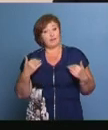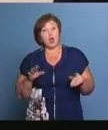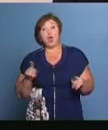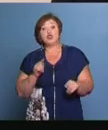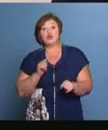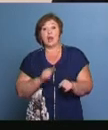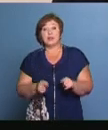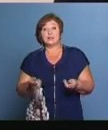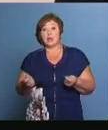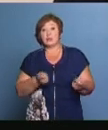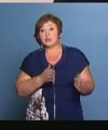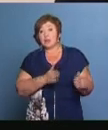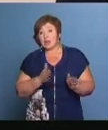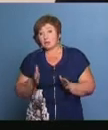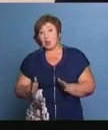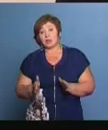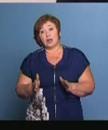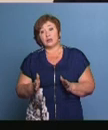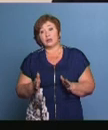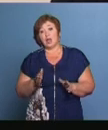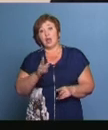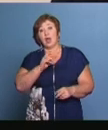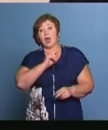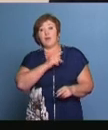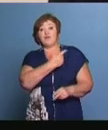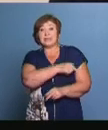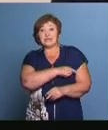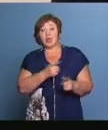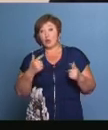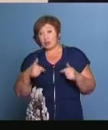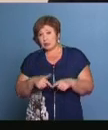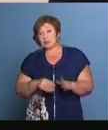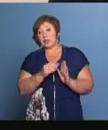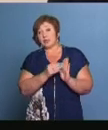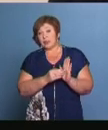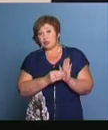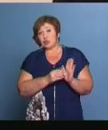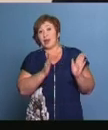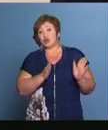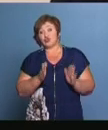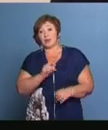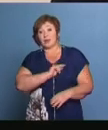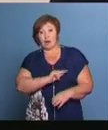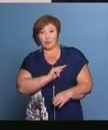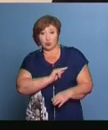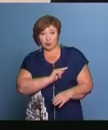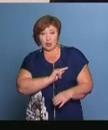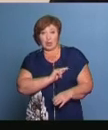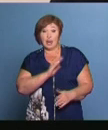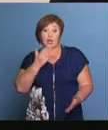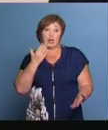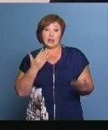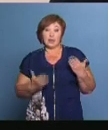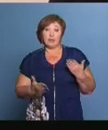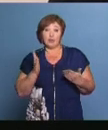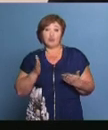касается правил трудового распорядка этих медицинских организаций, там прописан будет режим работы. Режим работы будет